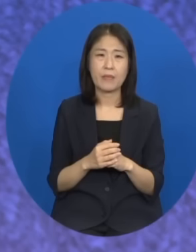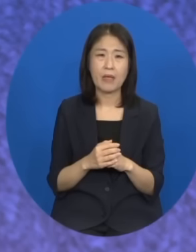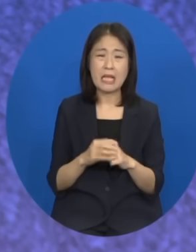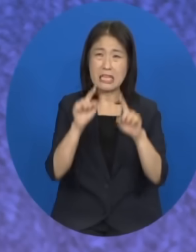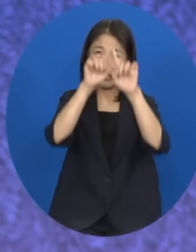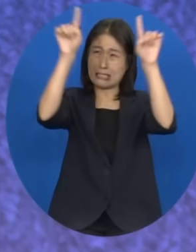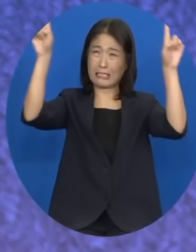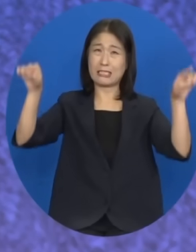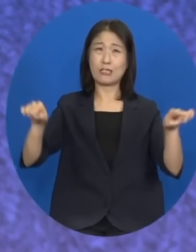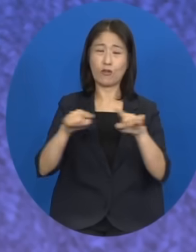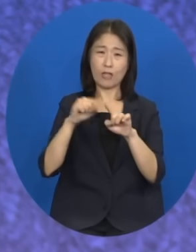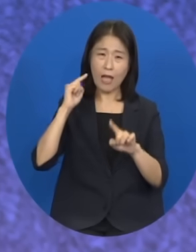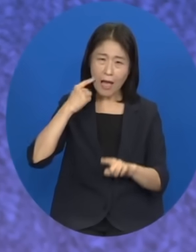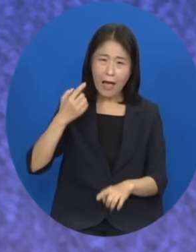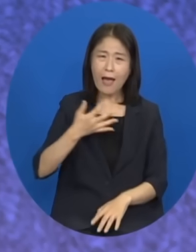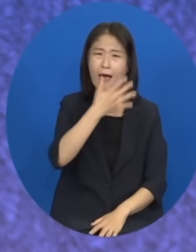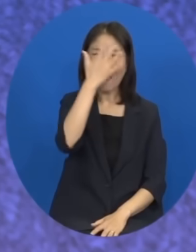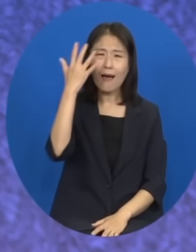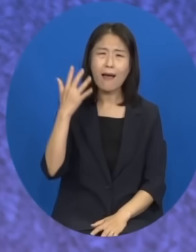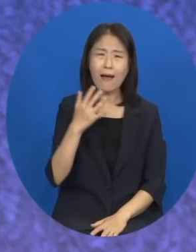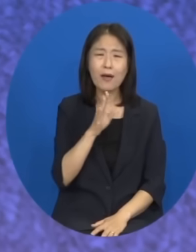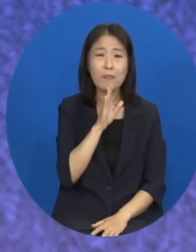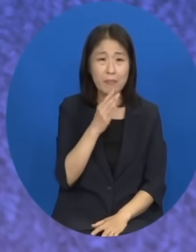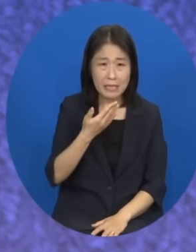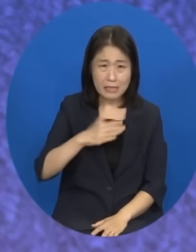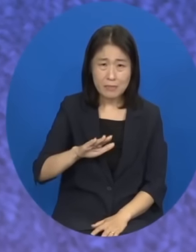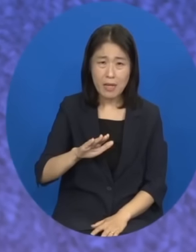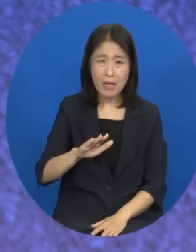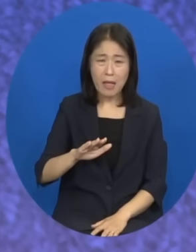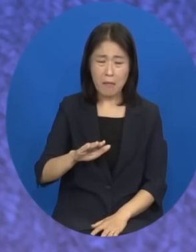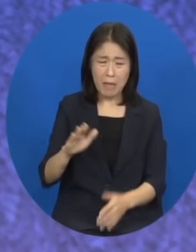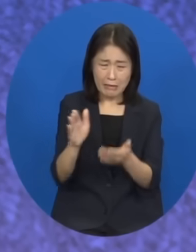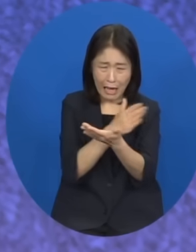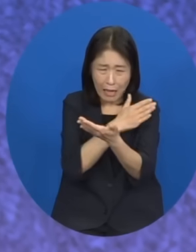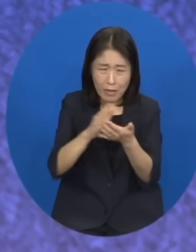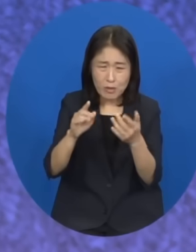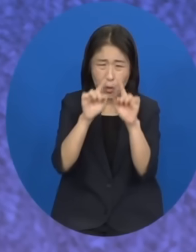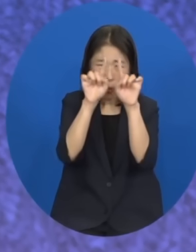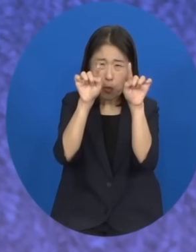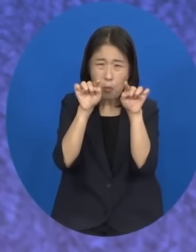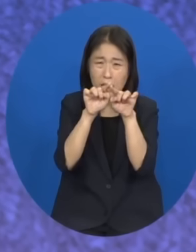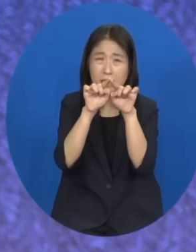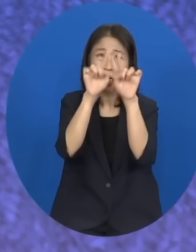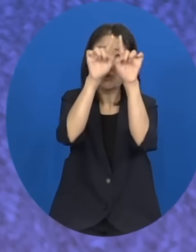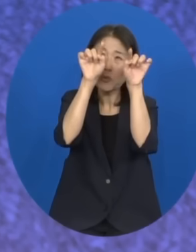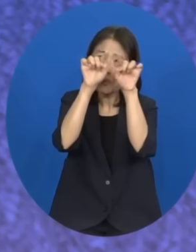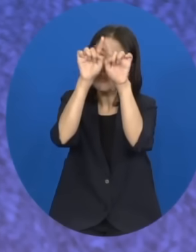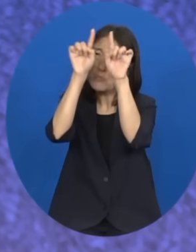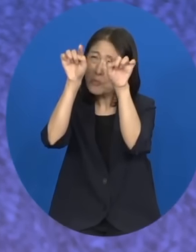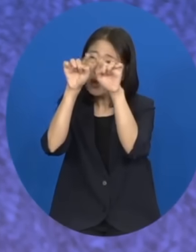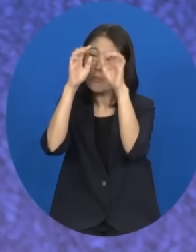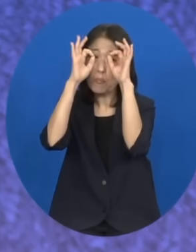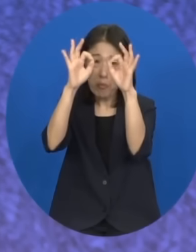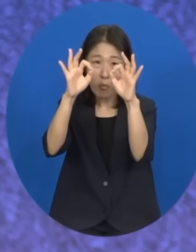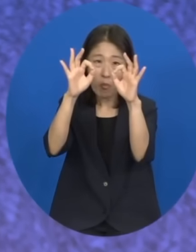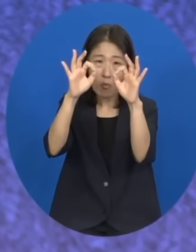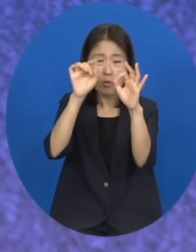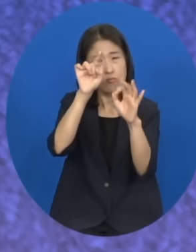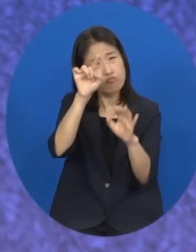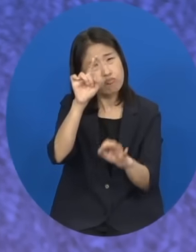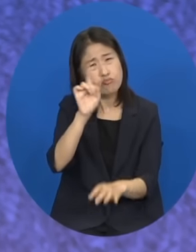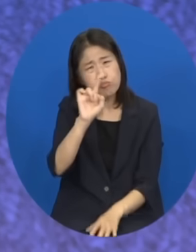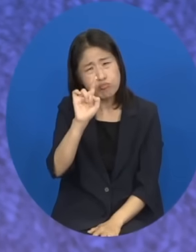아름다운 그림이라도 그것을 100조각이나 1000조각으로 잘라서 하나하나를 보면 이게